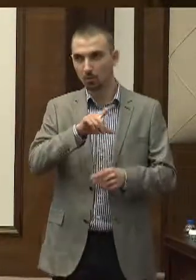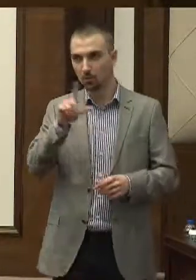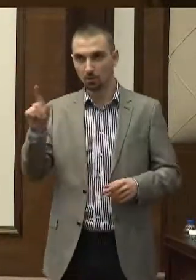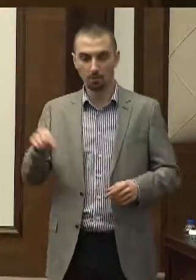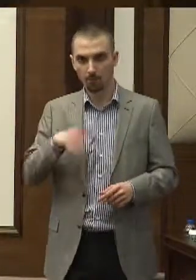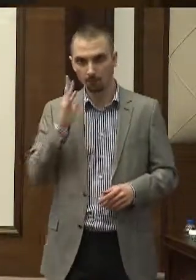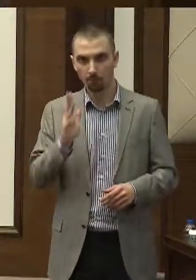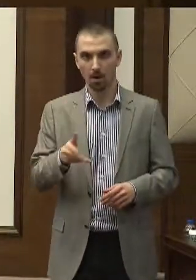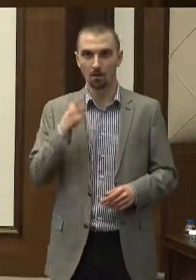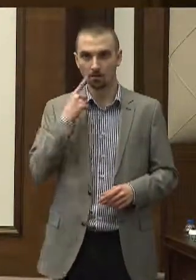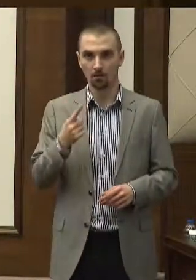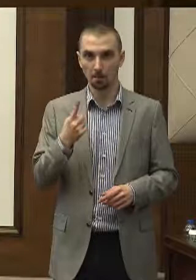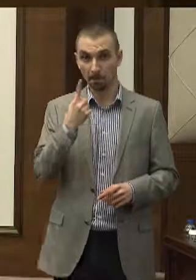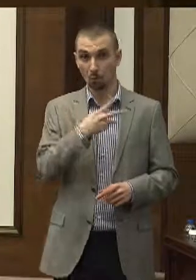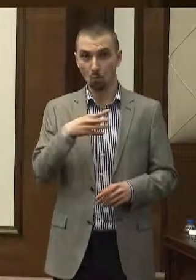söyleyemezsiniz. Nüfusu